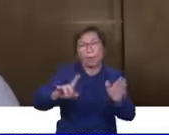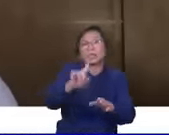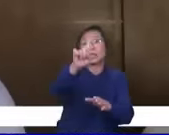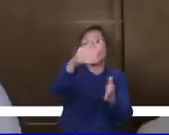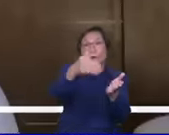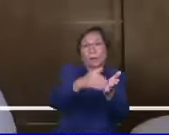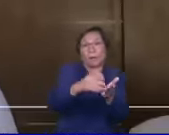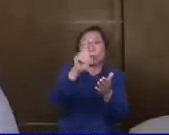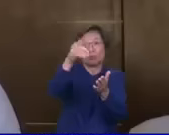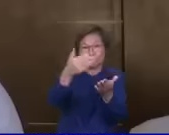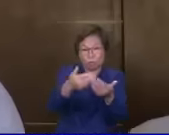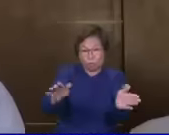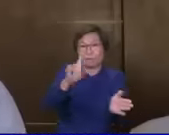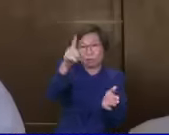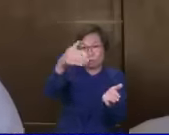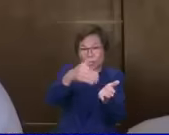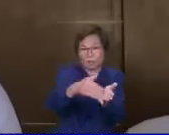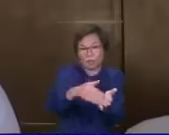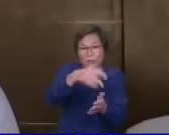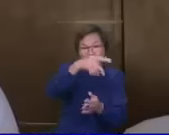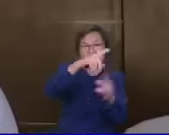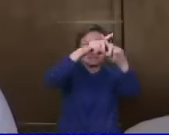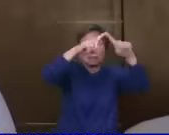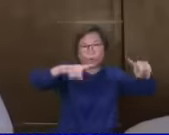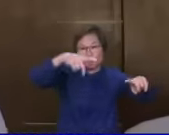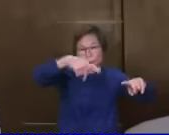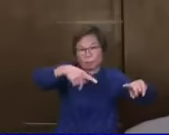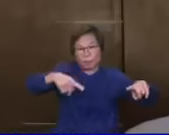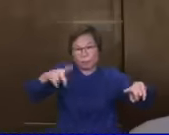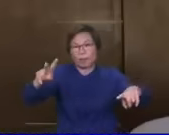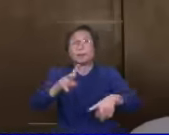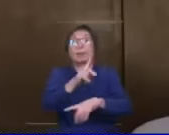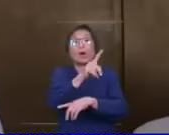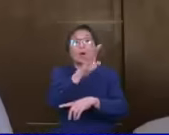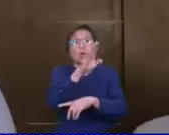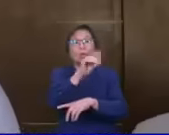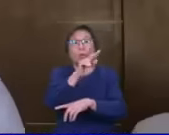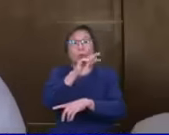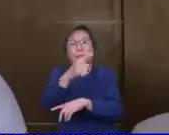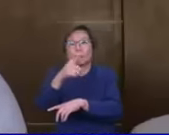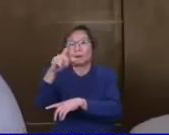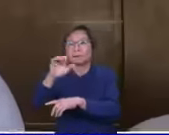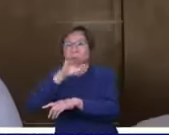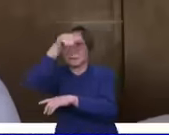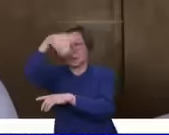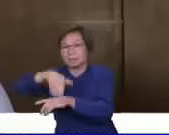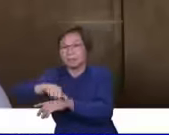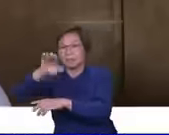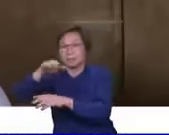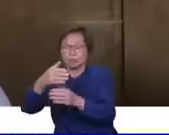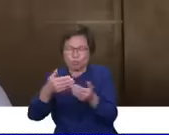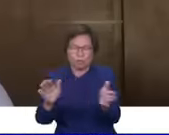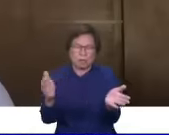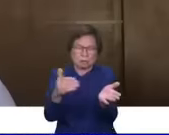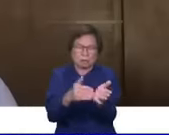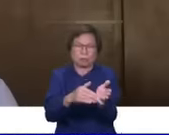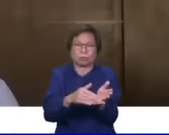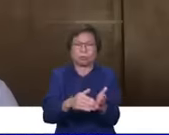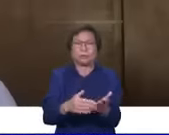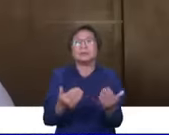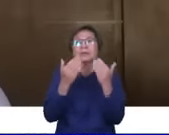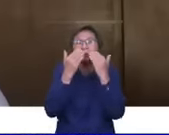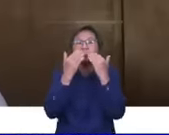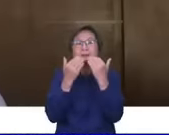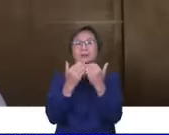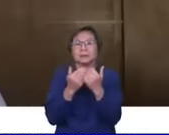12 warna pipinya baru yaitu di-upload Kubang gajah di Kupang saja dana Insyaallah pekerja